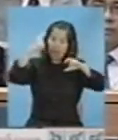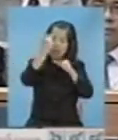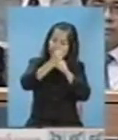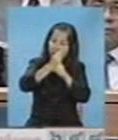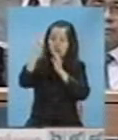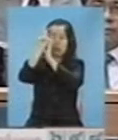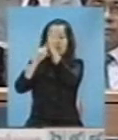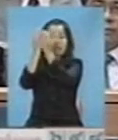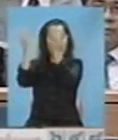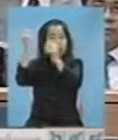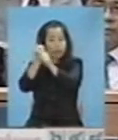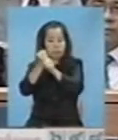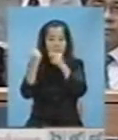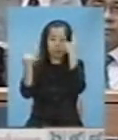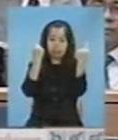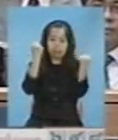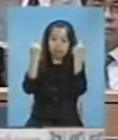รมนูญ